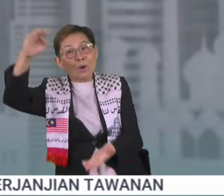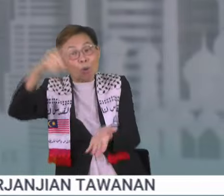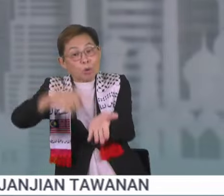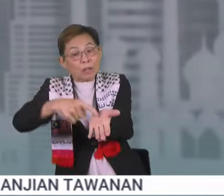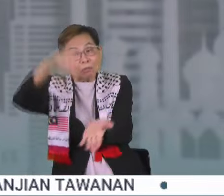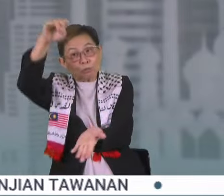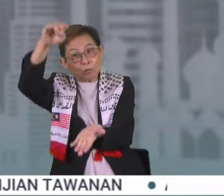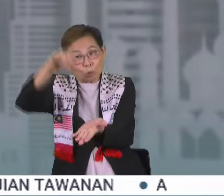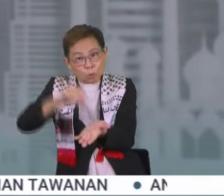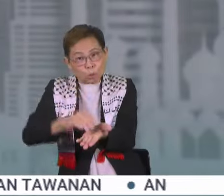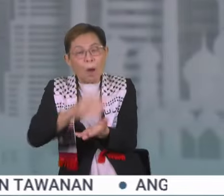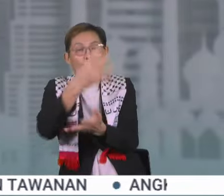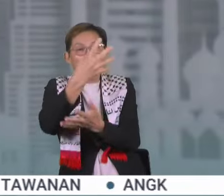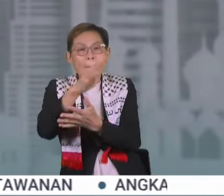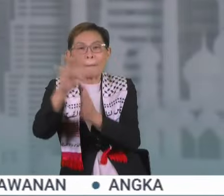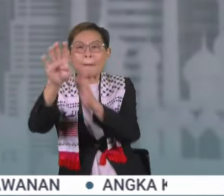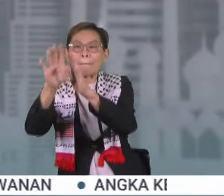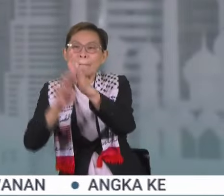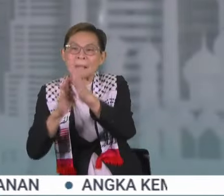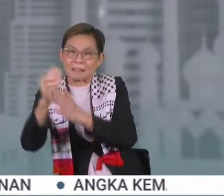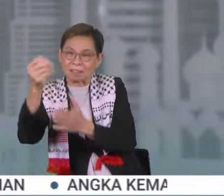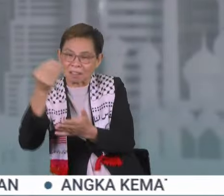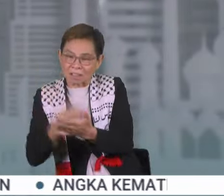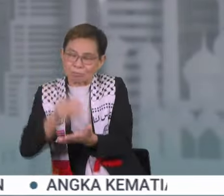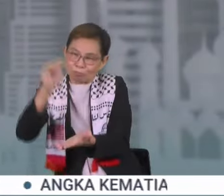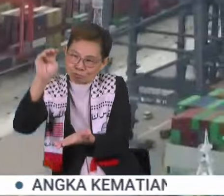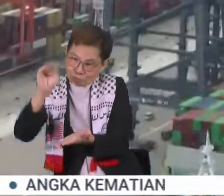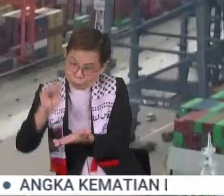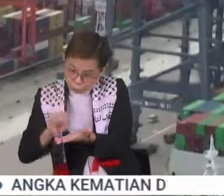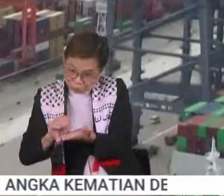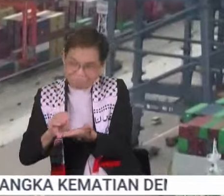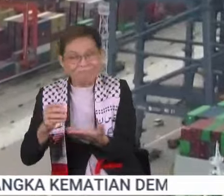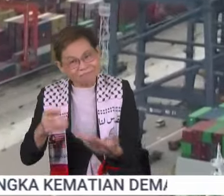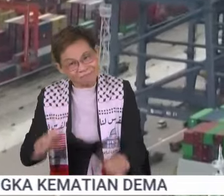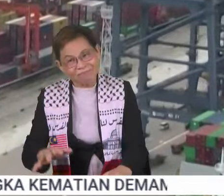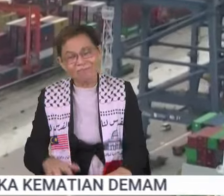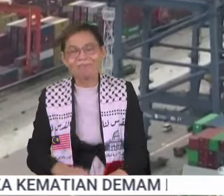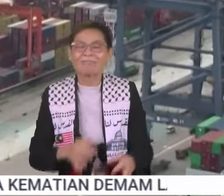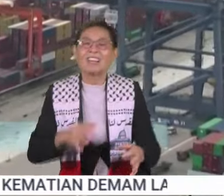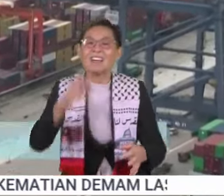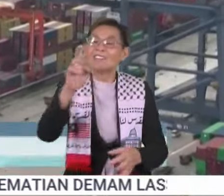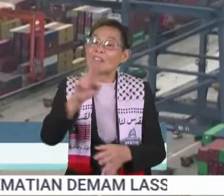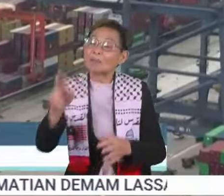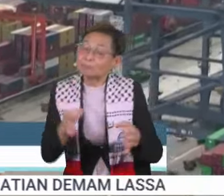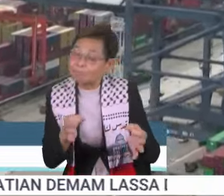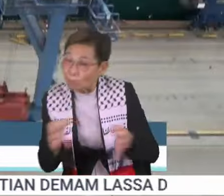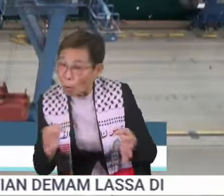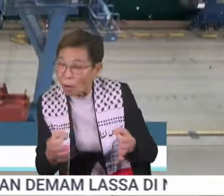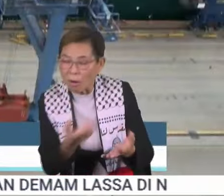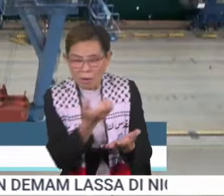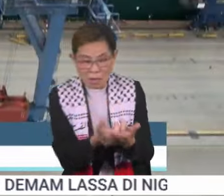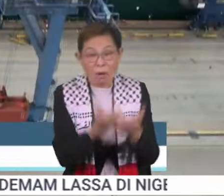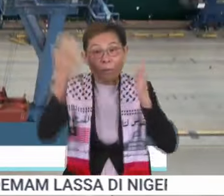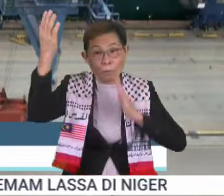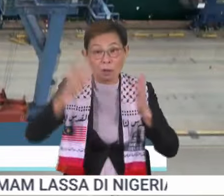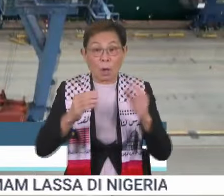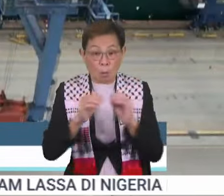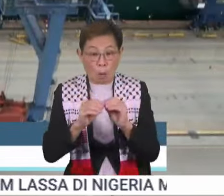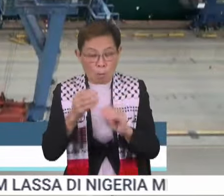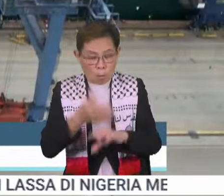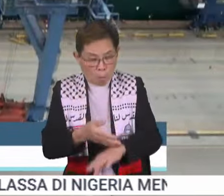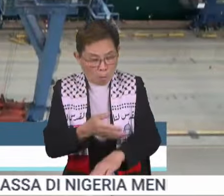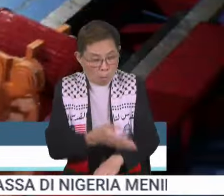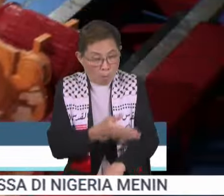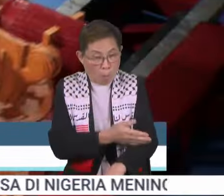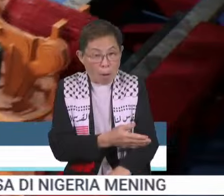diturunkan sebanyak RM14 bilion. Jelas Rafizi, walaupun ekonomi negara semakin